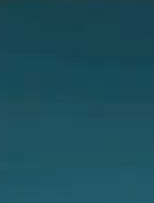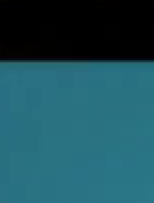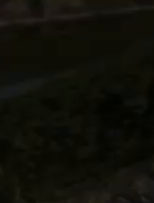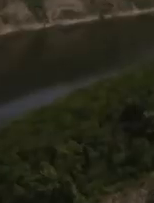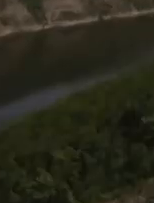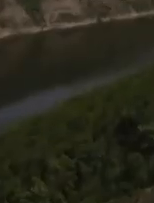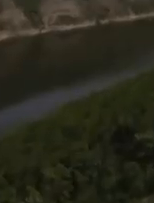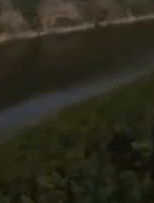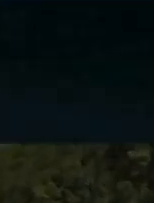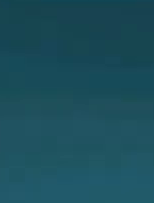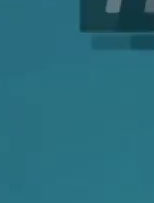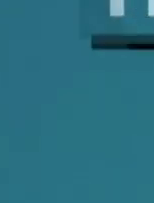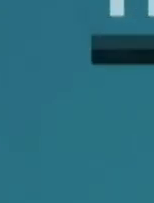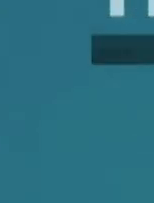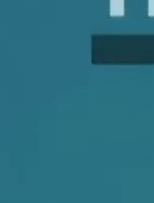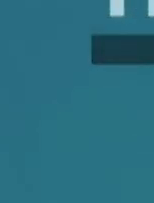Музика